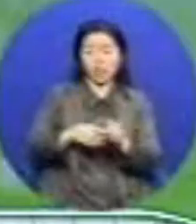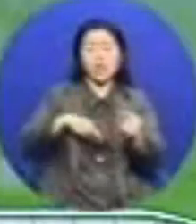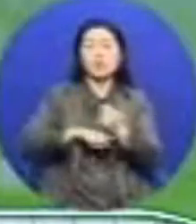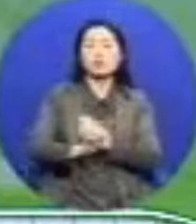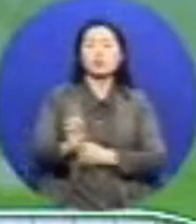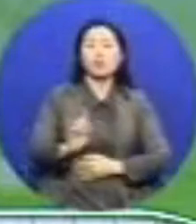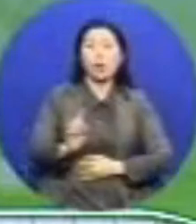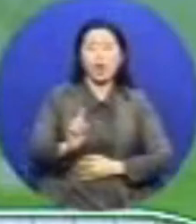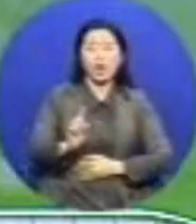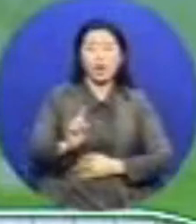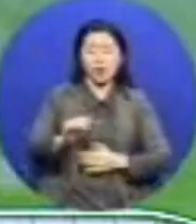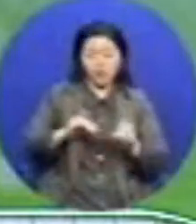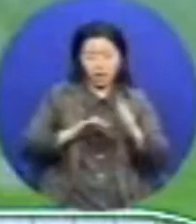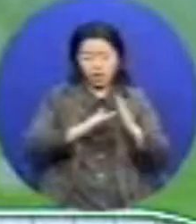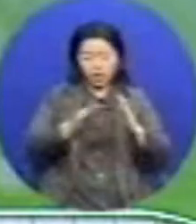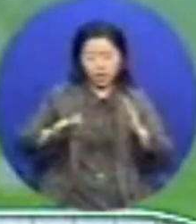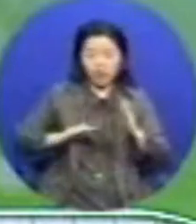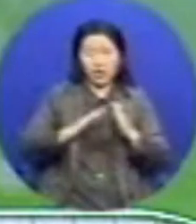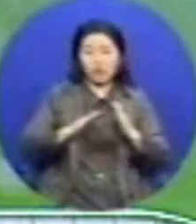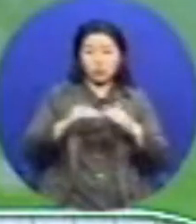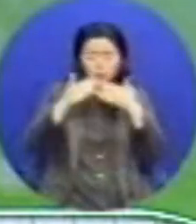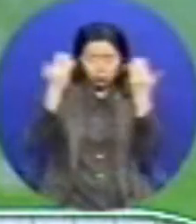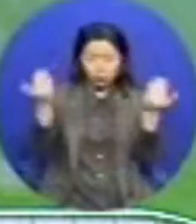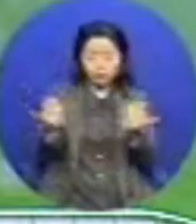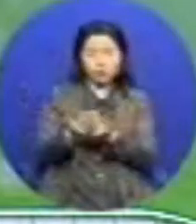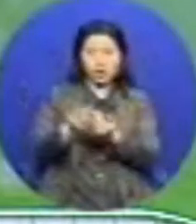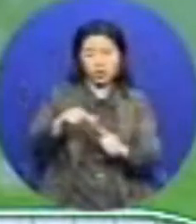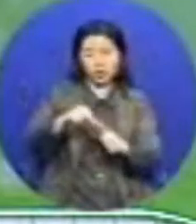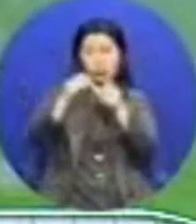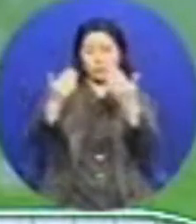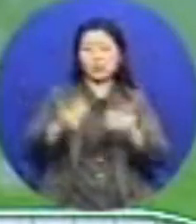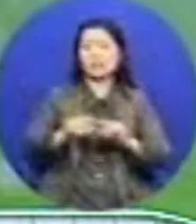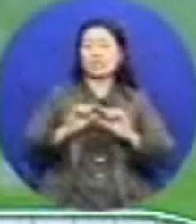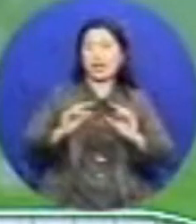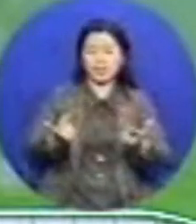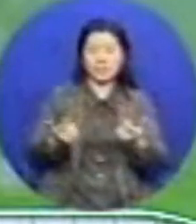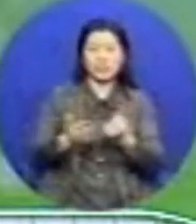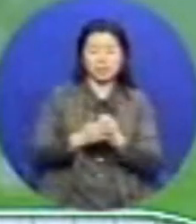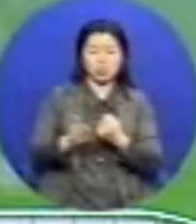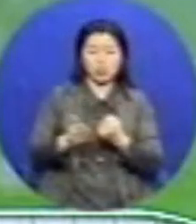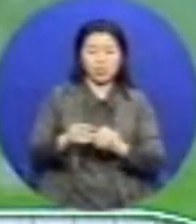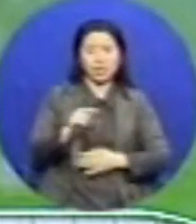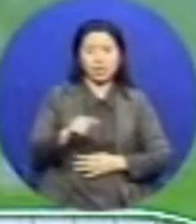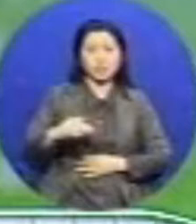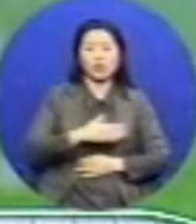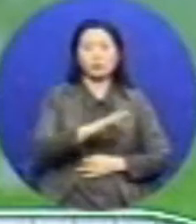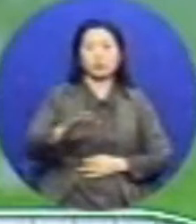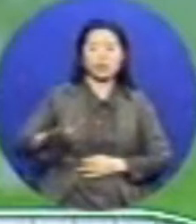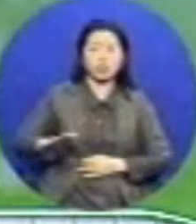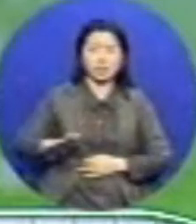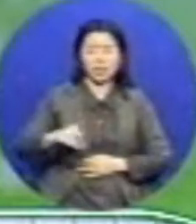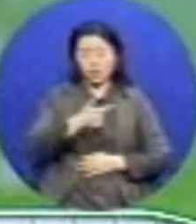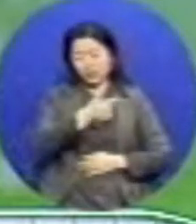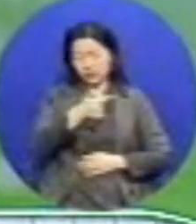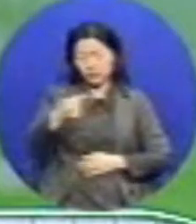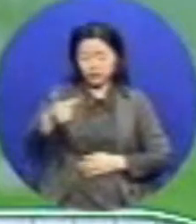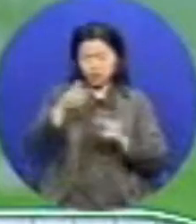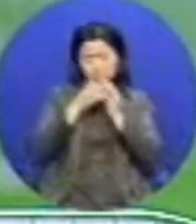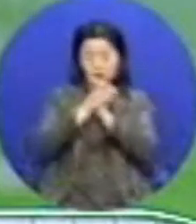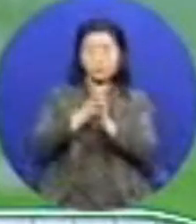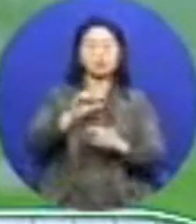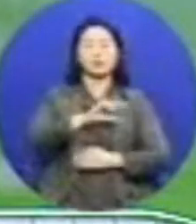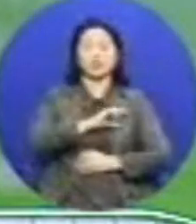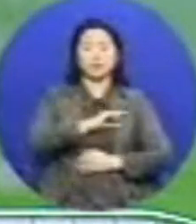아니었기 때문입니다 여러분 이것은 오늘 우리의 큰 기도 제목입니다 우리는 마지막 때